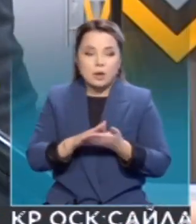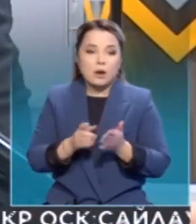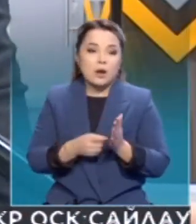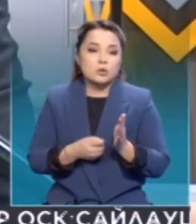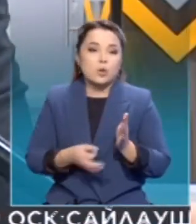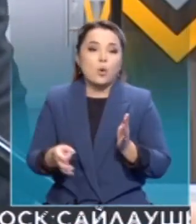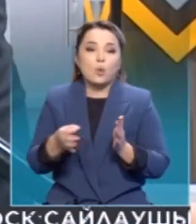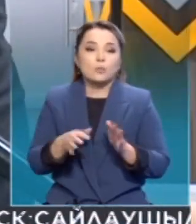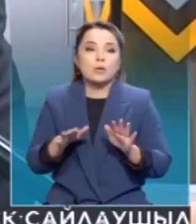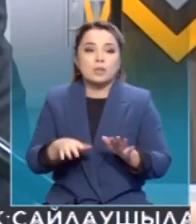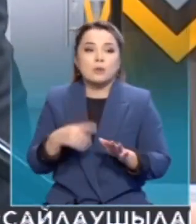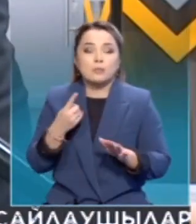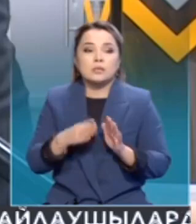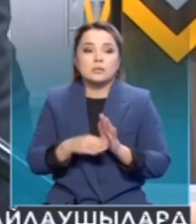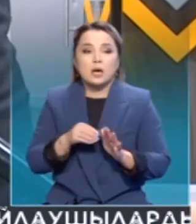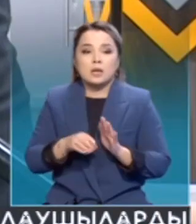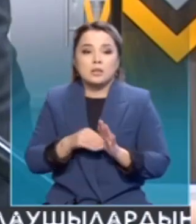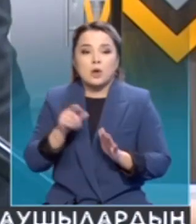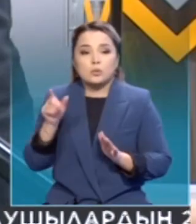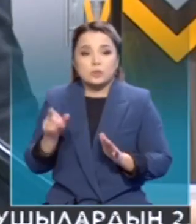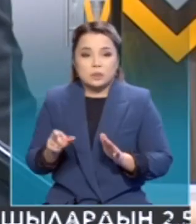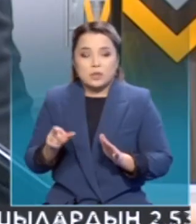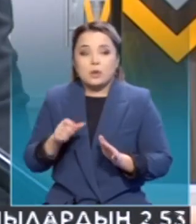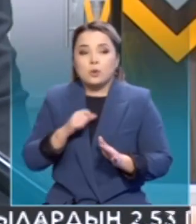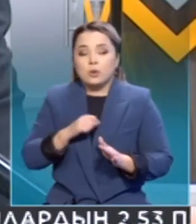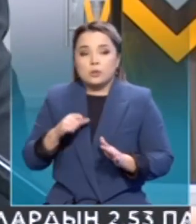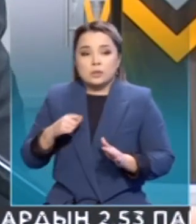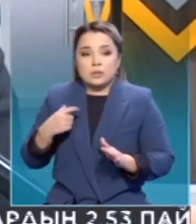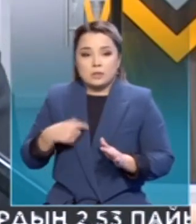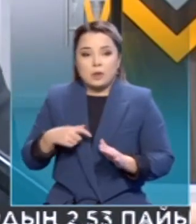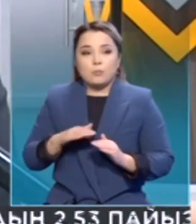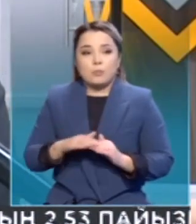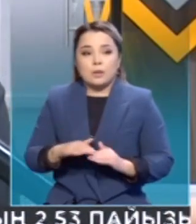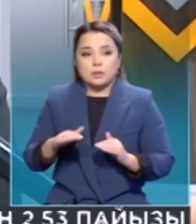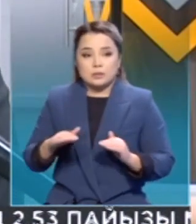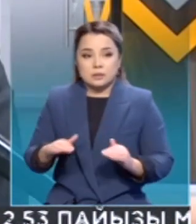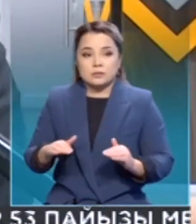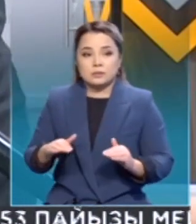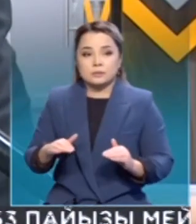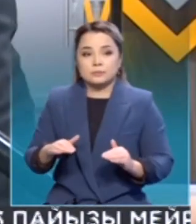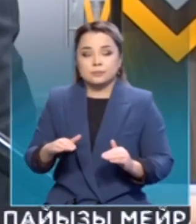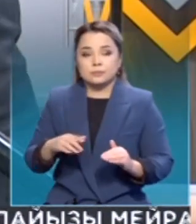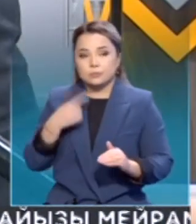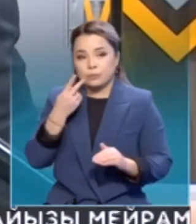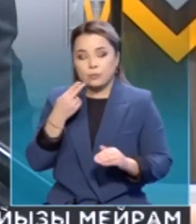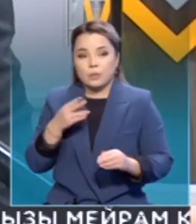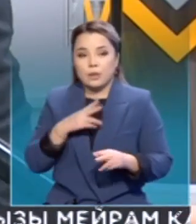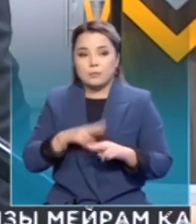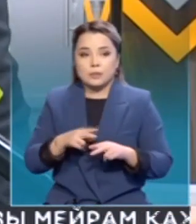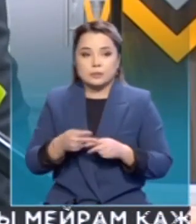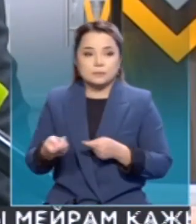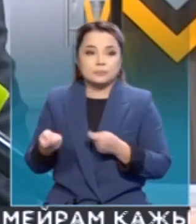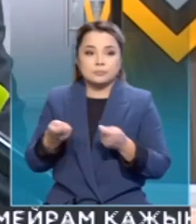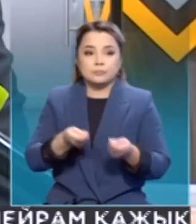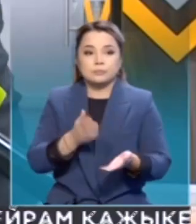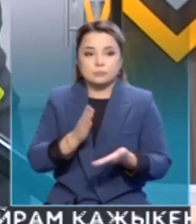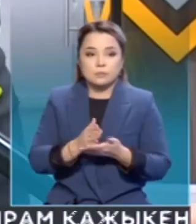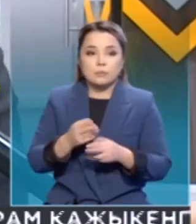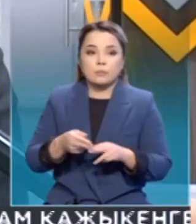жағдайда мысалы бір сайлаушы өзін және баласын жеке куәлігімен келген болатын.